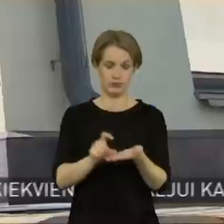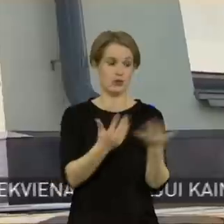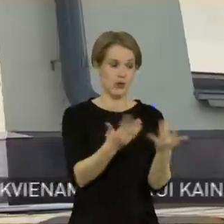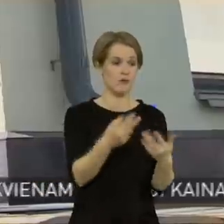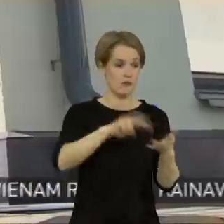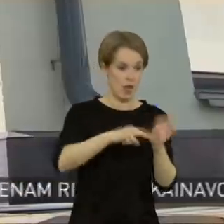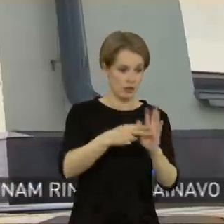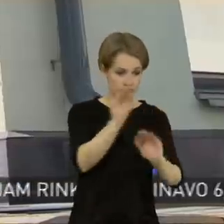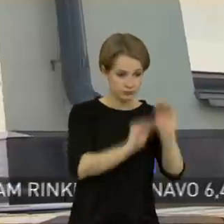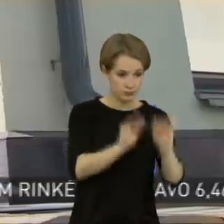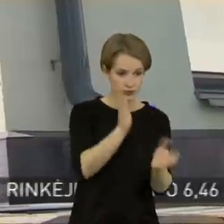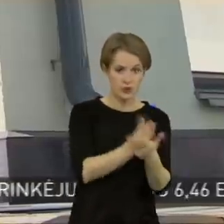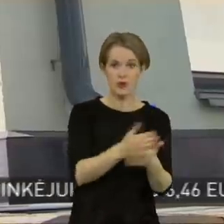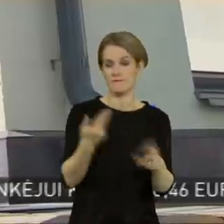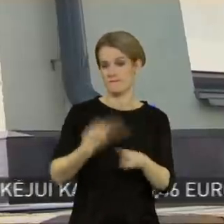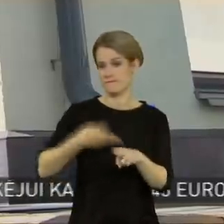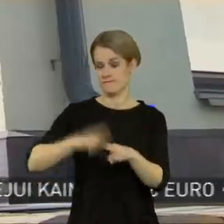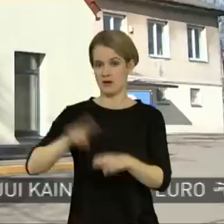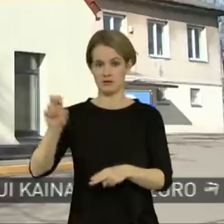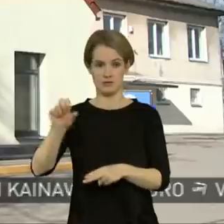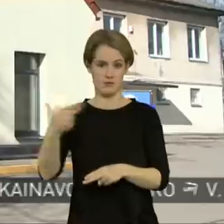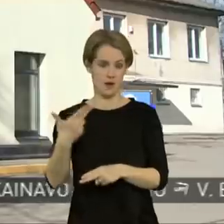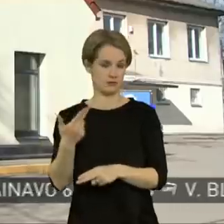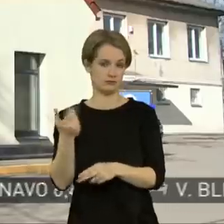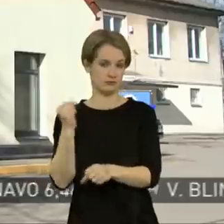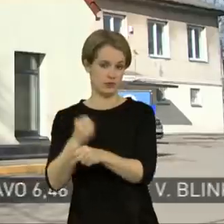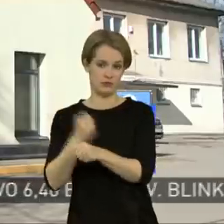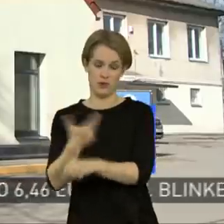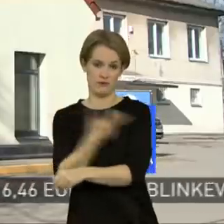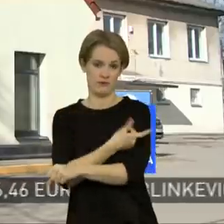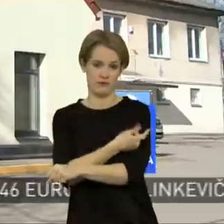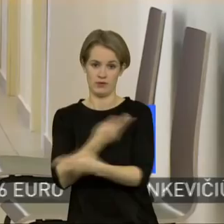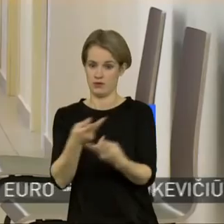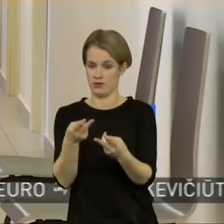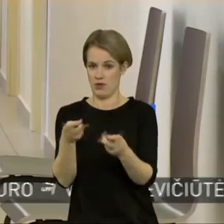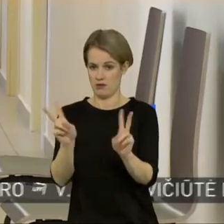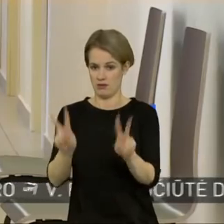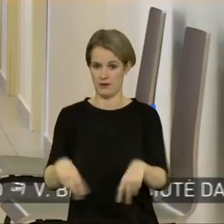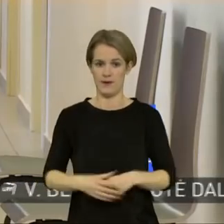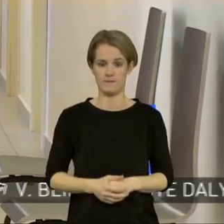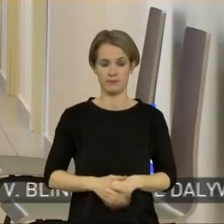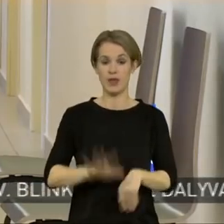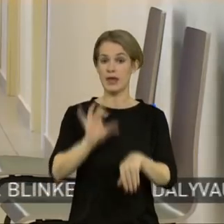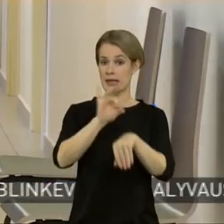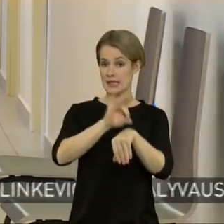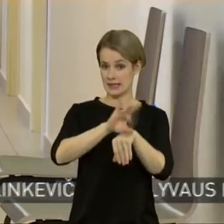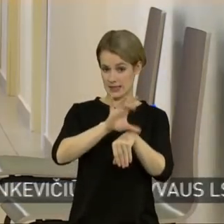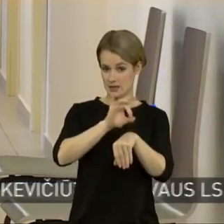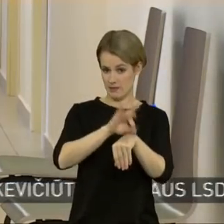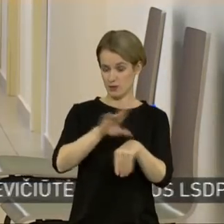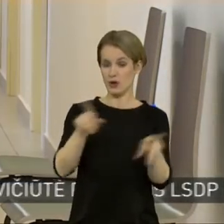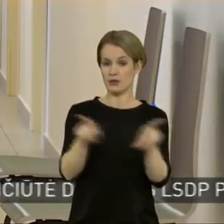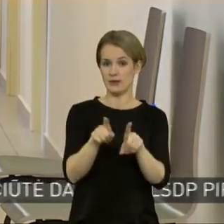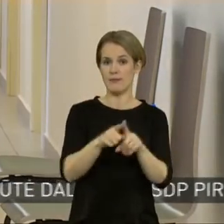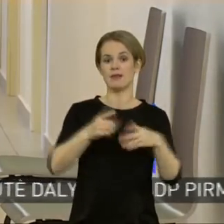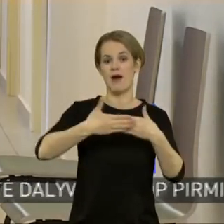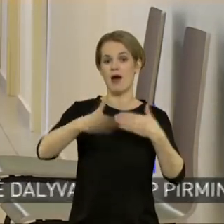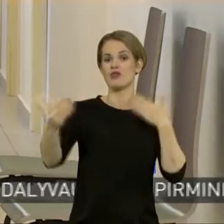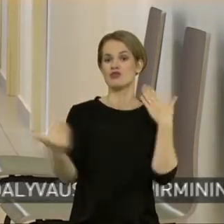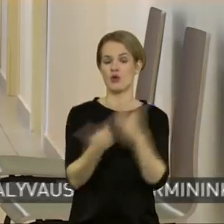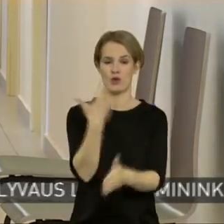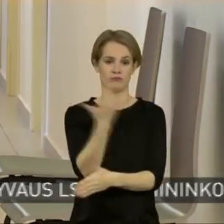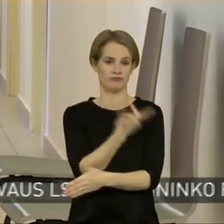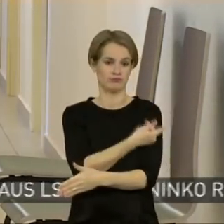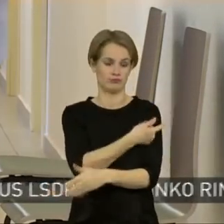nebereikia. Klaipėdoje rengintis masiniai vakcinacijai jau atidarytas antras skiepijimo centras ten, kur iki šiol veikia karščiavimo klinika. Skiepija ir